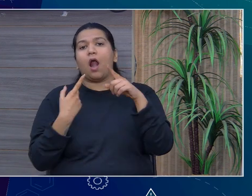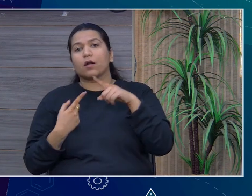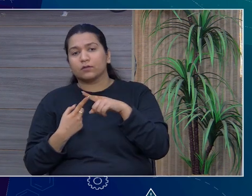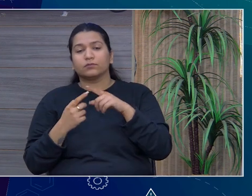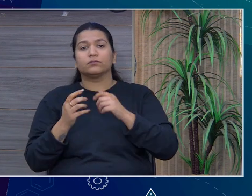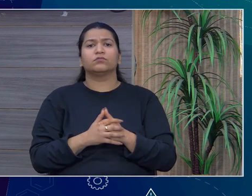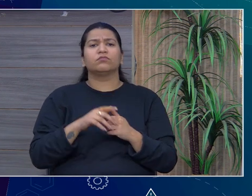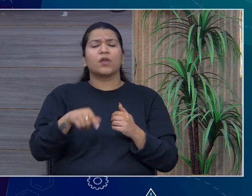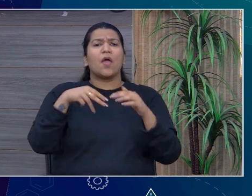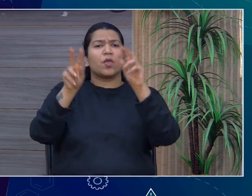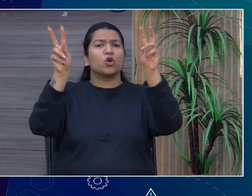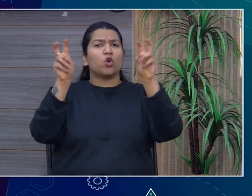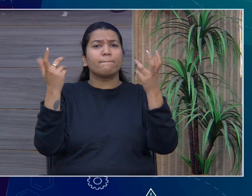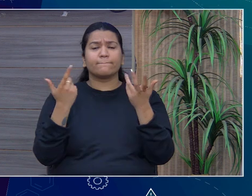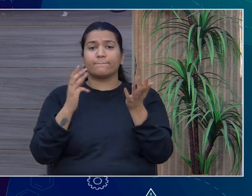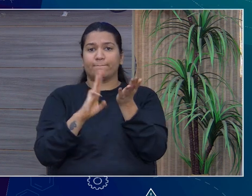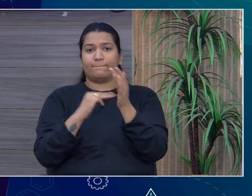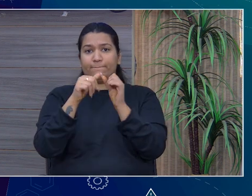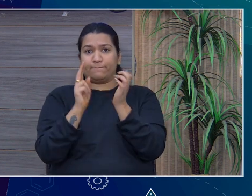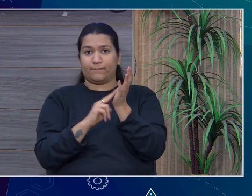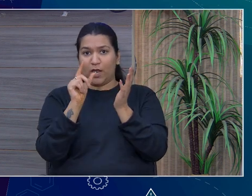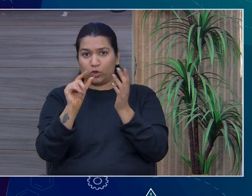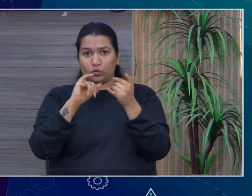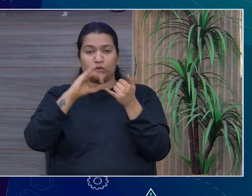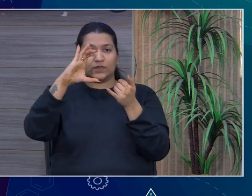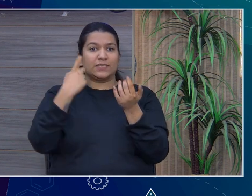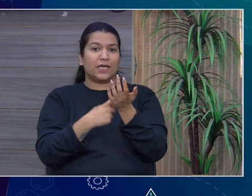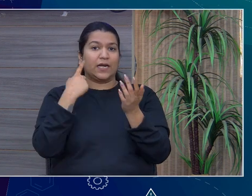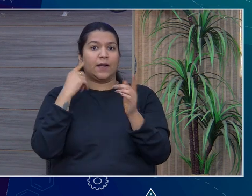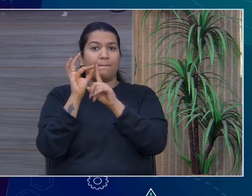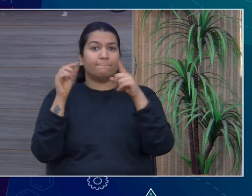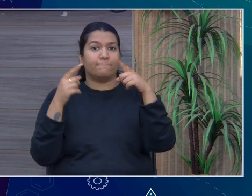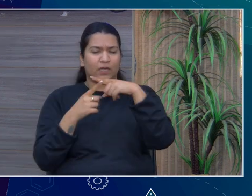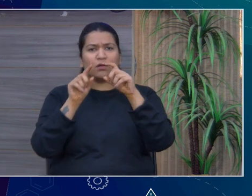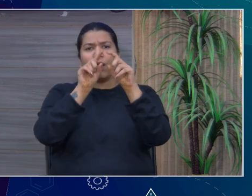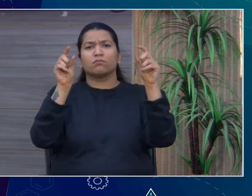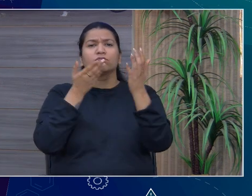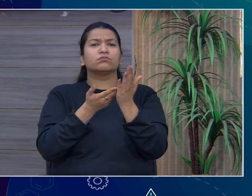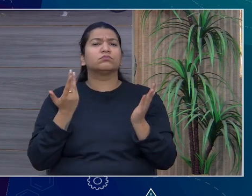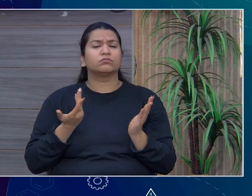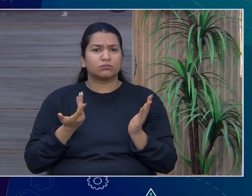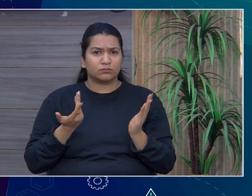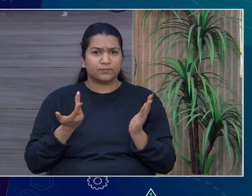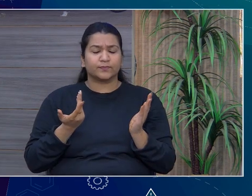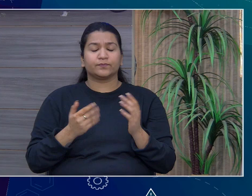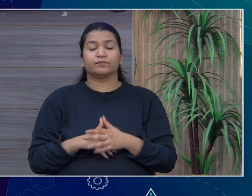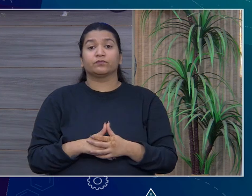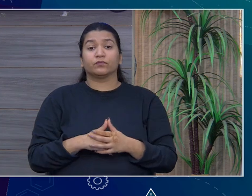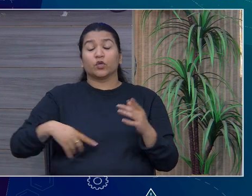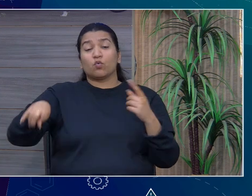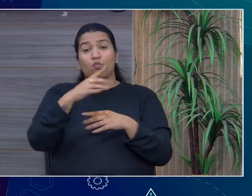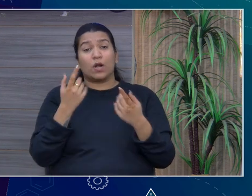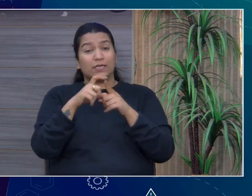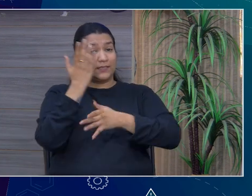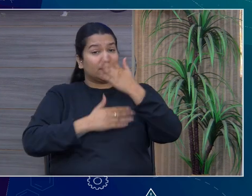है मनुस्क्रिप्ट पेंटिंग ट्रेडिशन। तो पहला प्रश्न तो यही बनता है कि चूँकि हम समावेशी कक्षा की बात कर रहे हैं, सारे स्पेशल नीड्स के बच्चे जमा हैं,